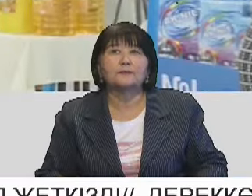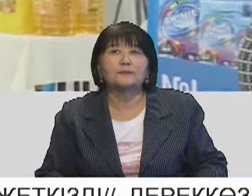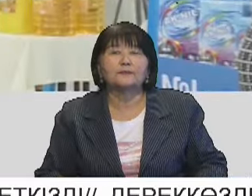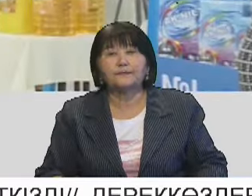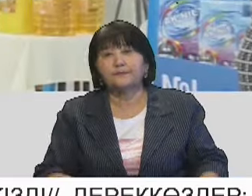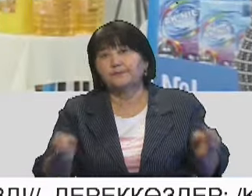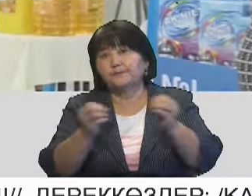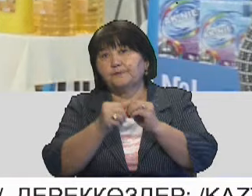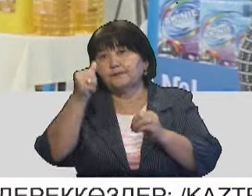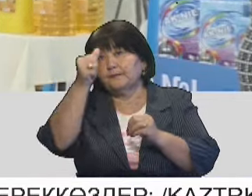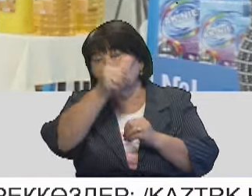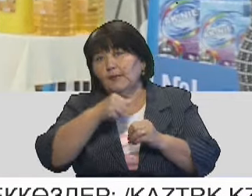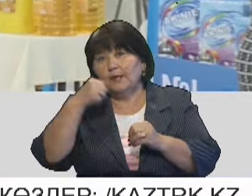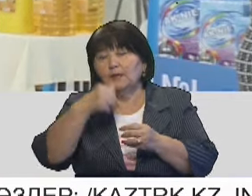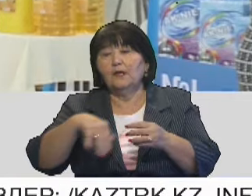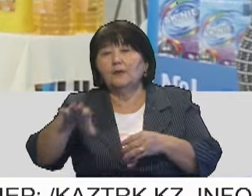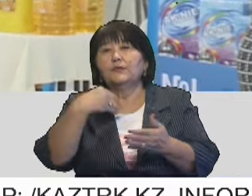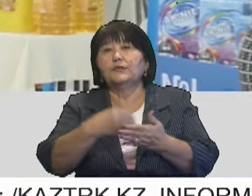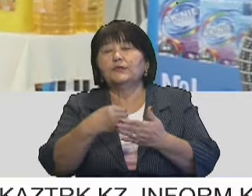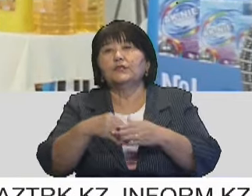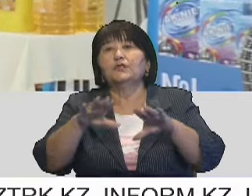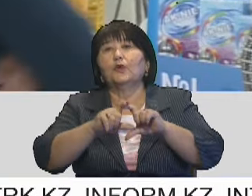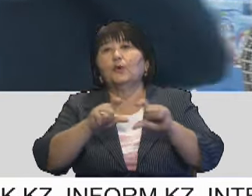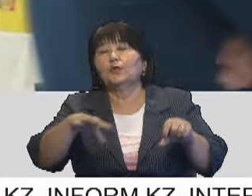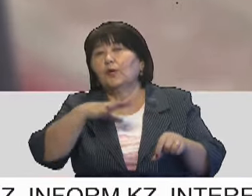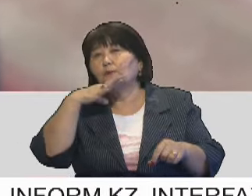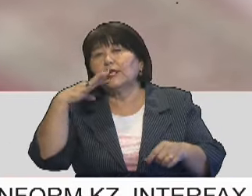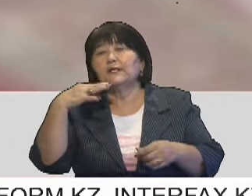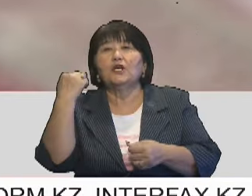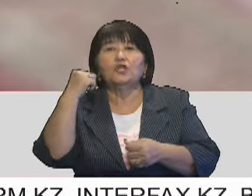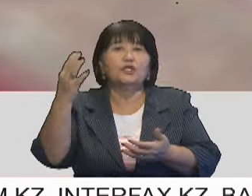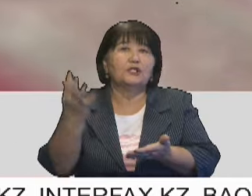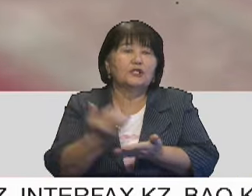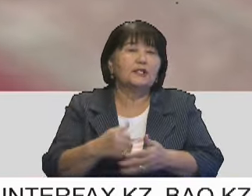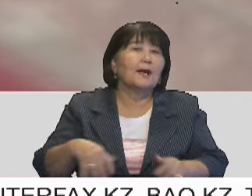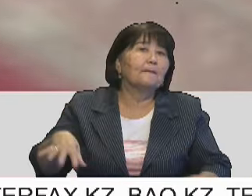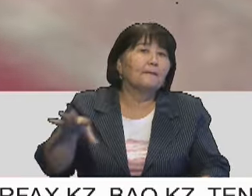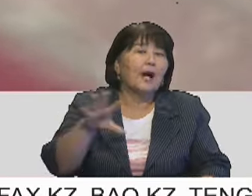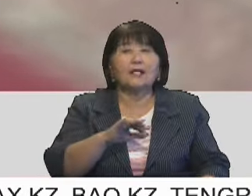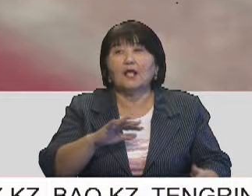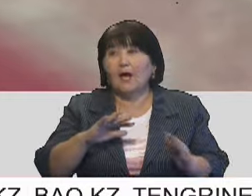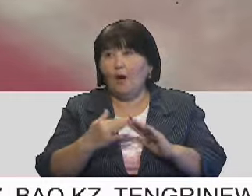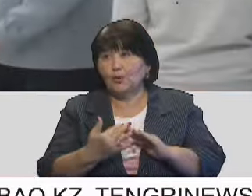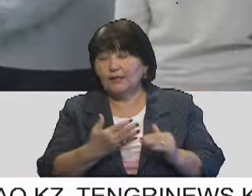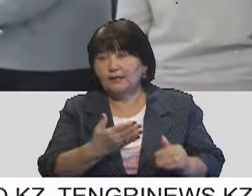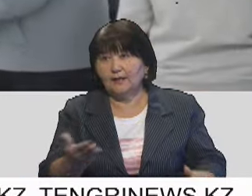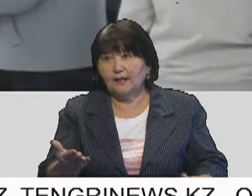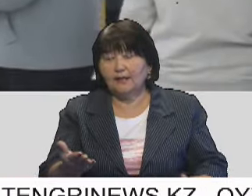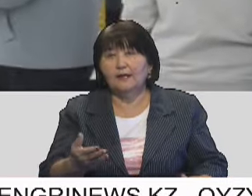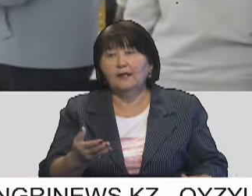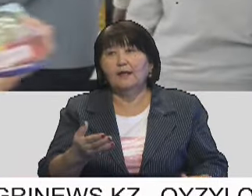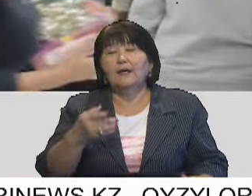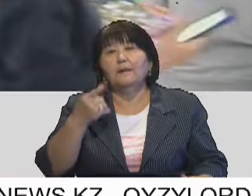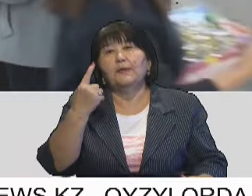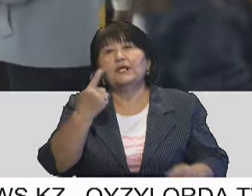Он жылда өңірлік инвестициялық орталық бірталай жетістіктерге жетті. Барлық аудандарға 1,5-2